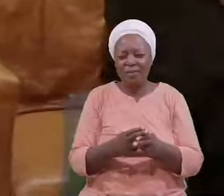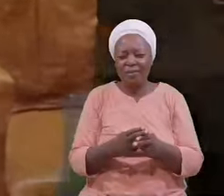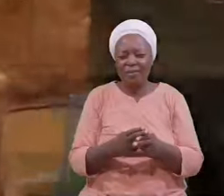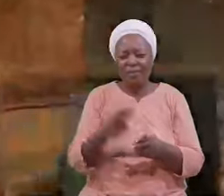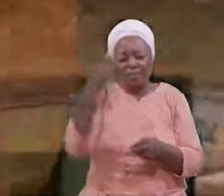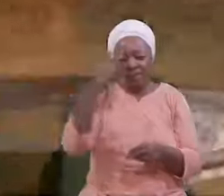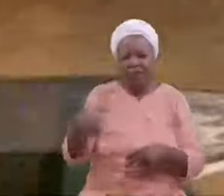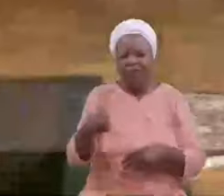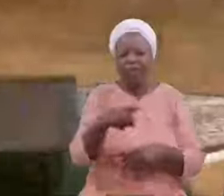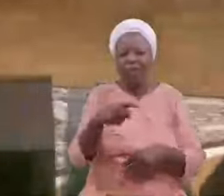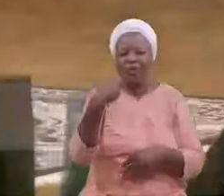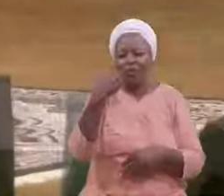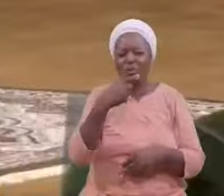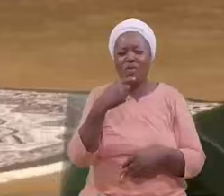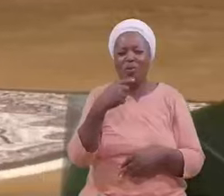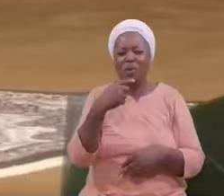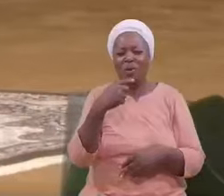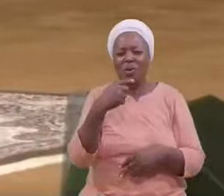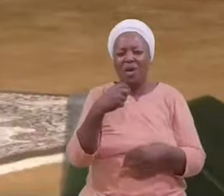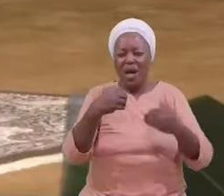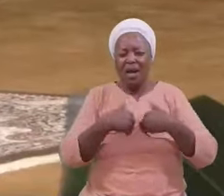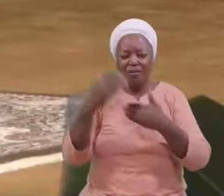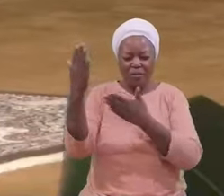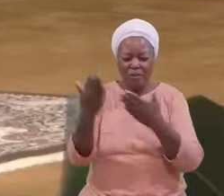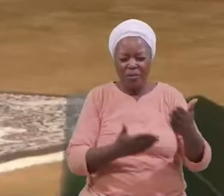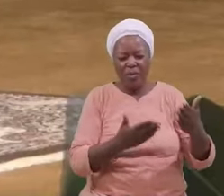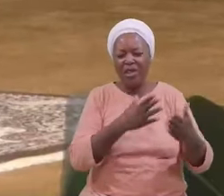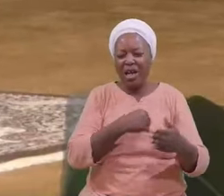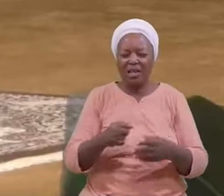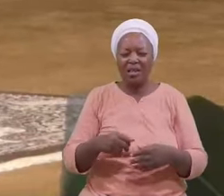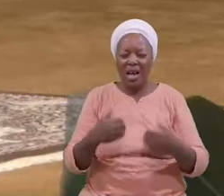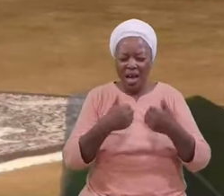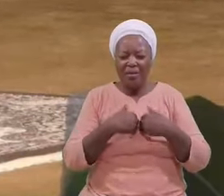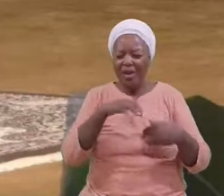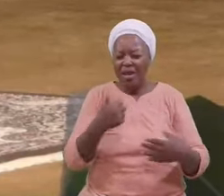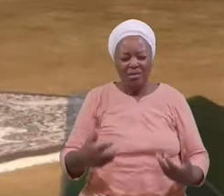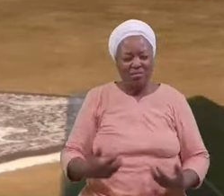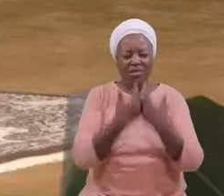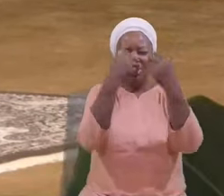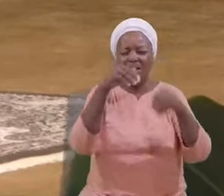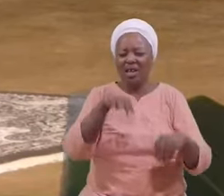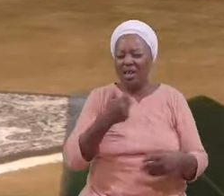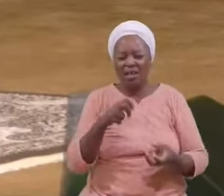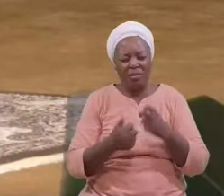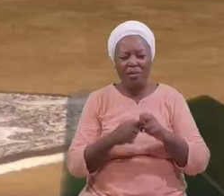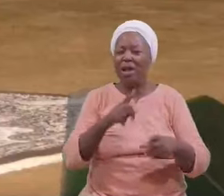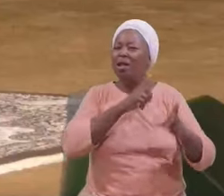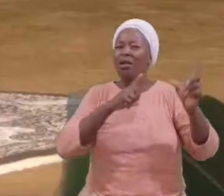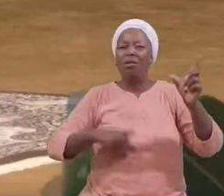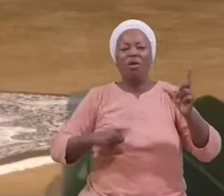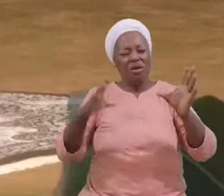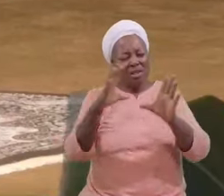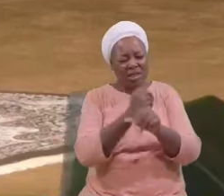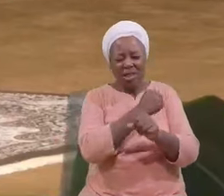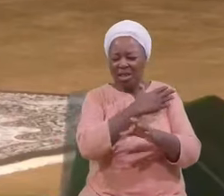Pour ceux qui ont apporté un défi, un problème donné, Seigneur,